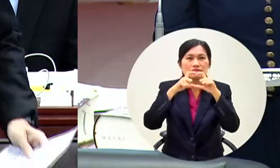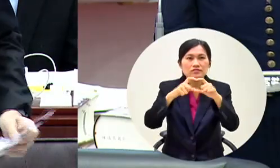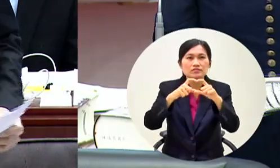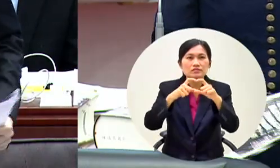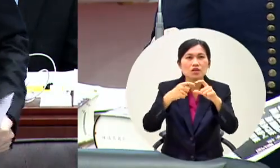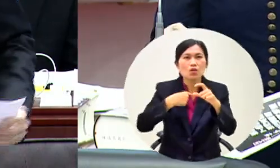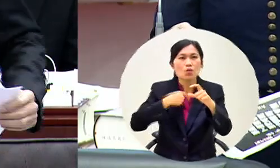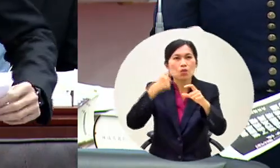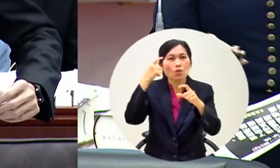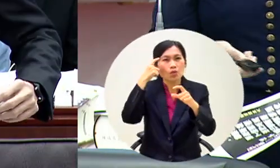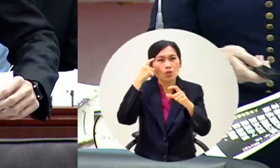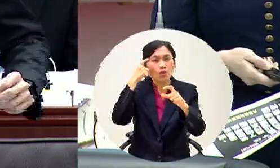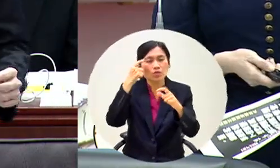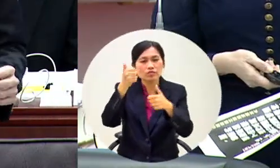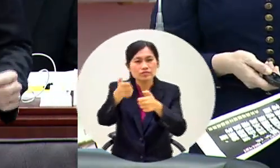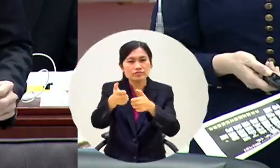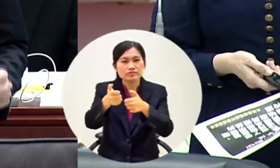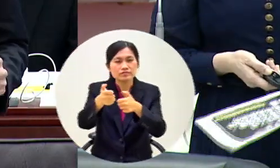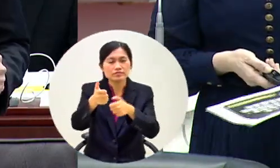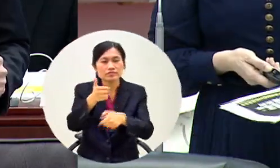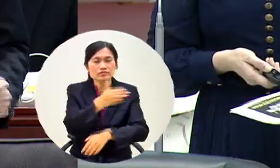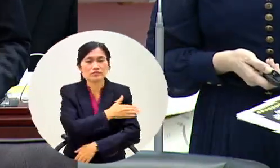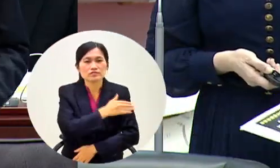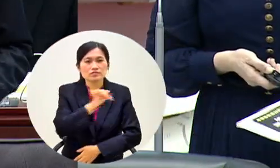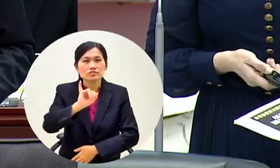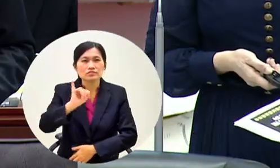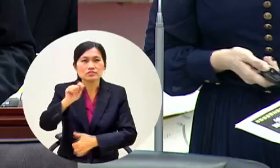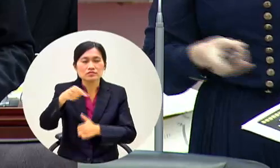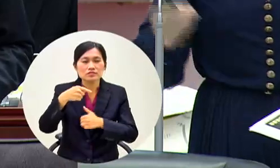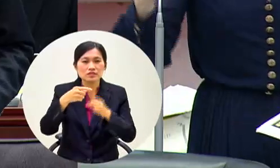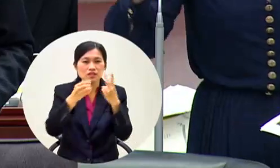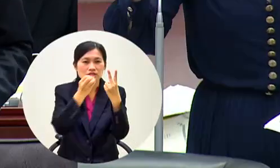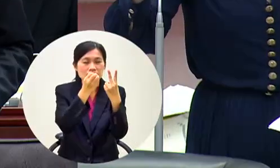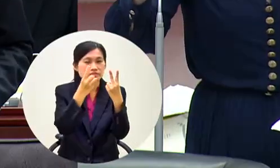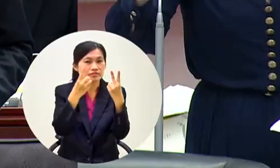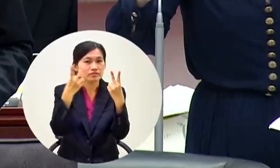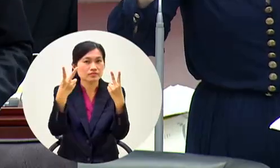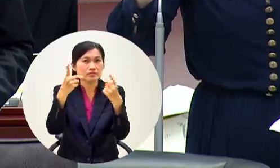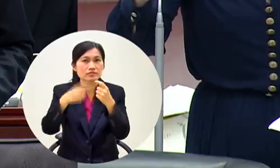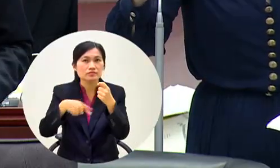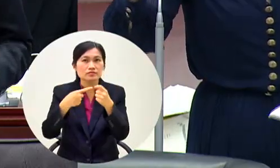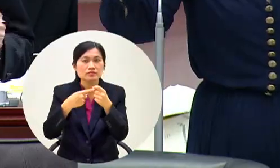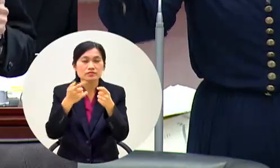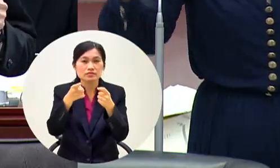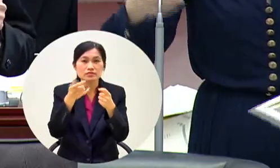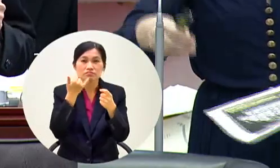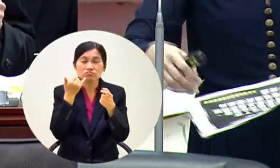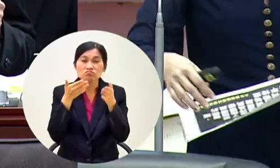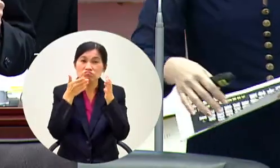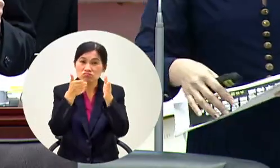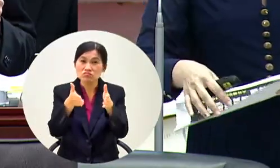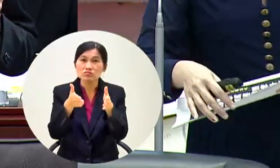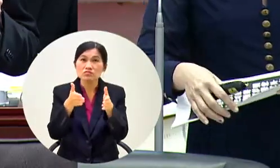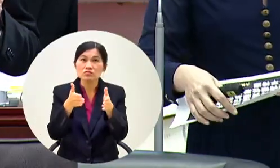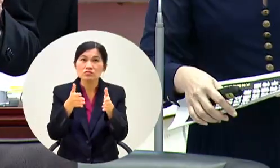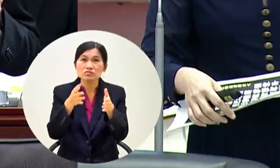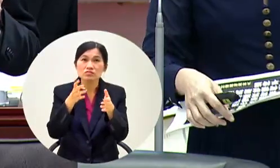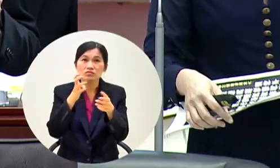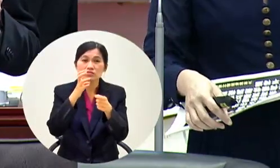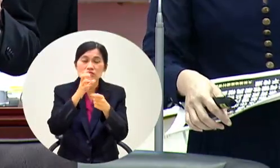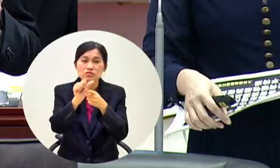我想谢谢陈议员指教。2012年通过， 可不可以针对问题回应？因为45分质询而